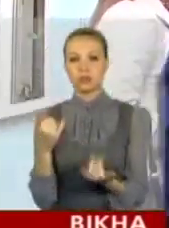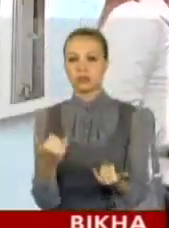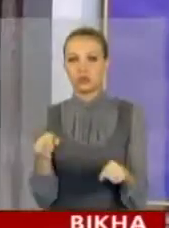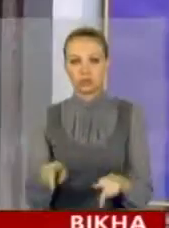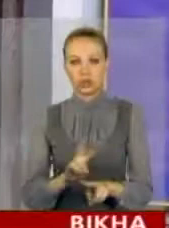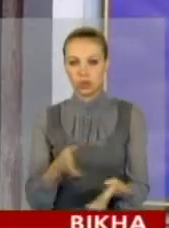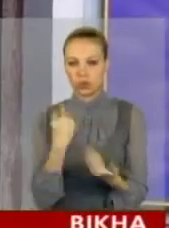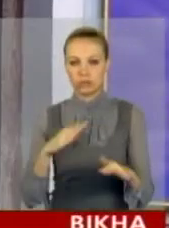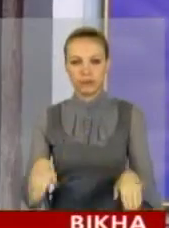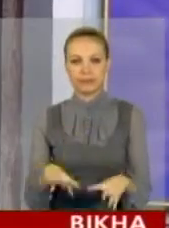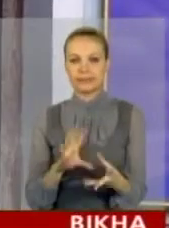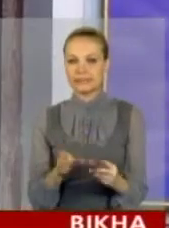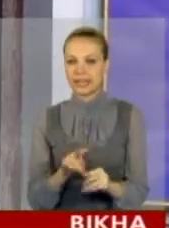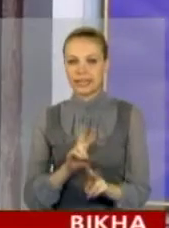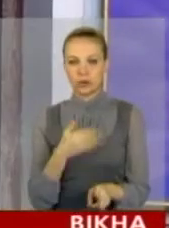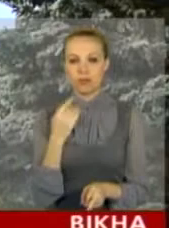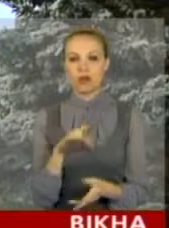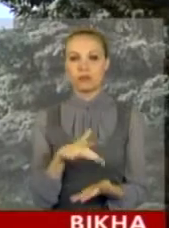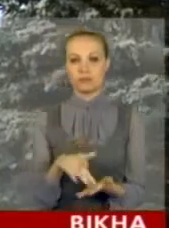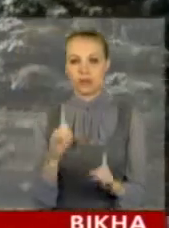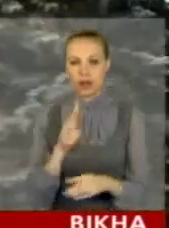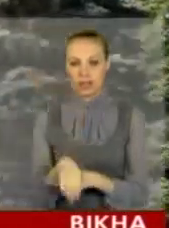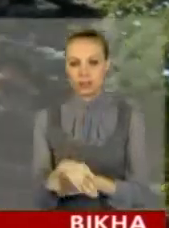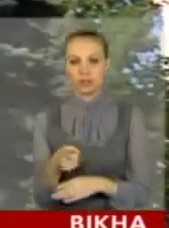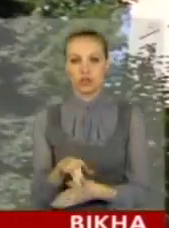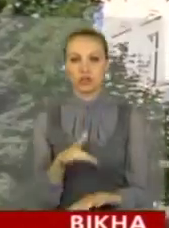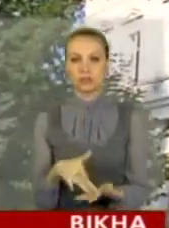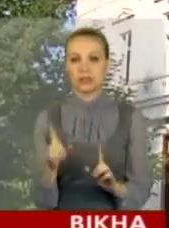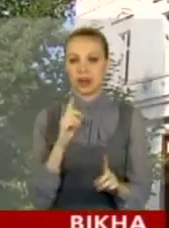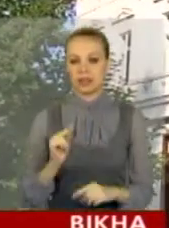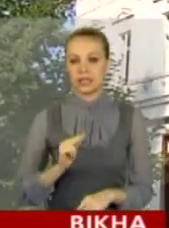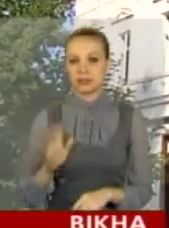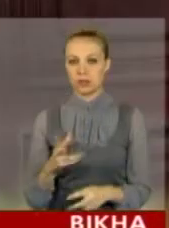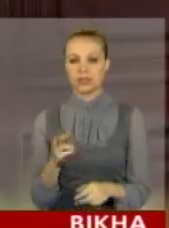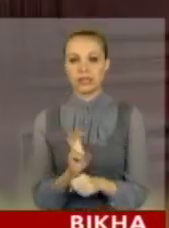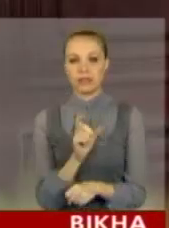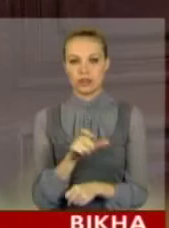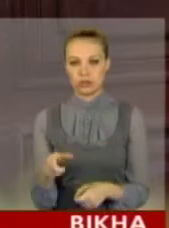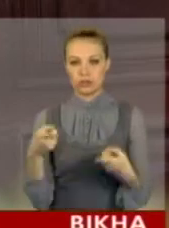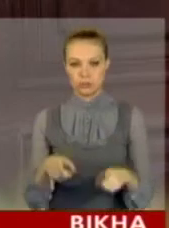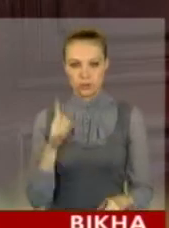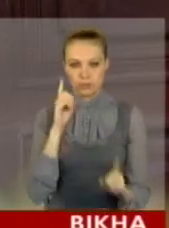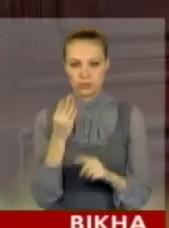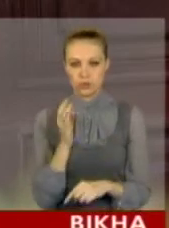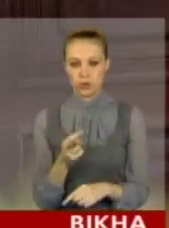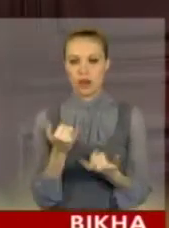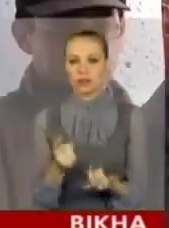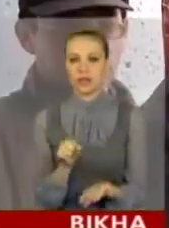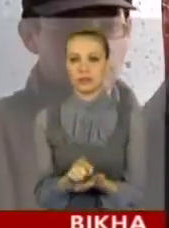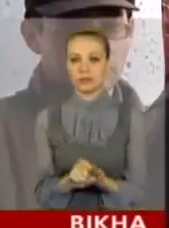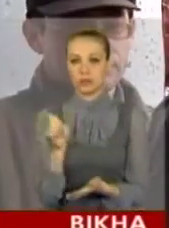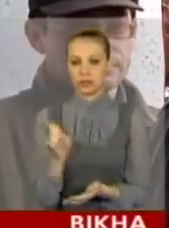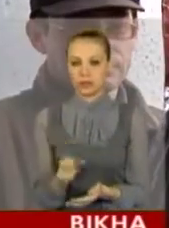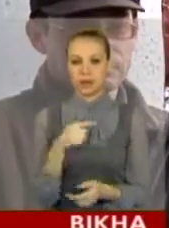немає нікого. Взагалі нікого немає. Міська рада пуста. Те, що міська рада не працює, для відвідувачів справжній шок. А для пенсіонера пана